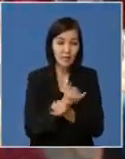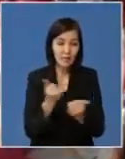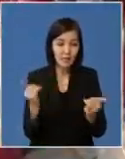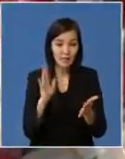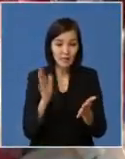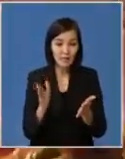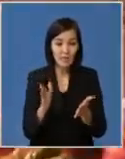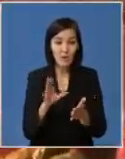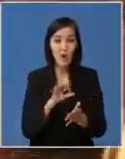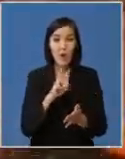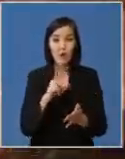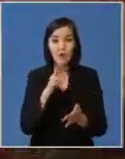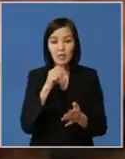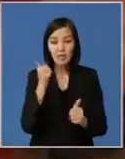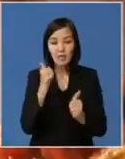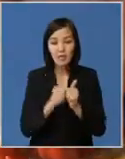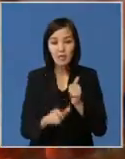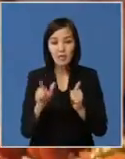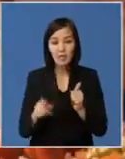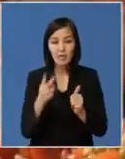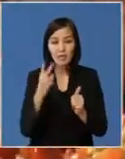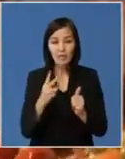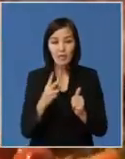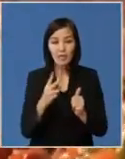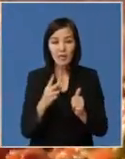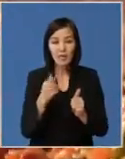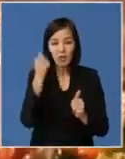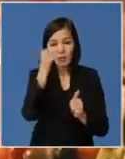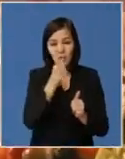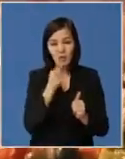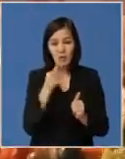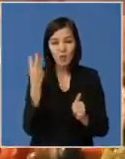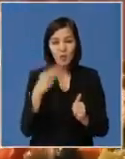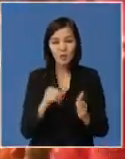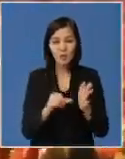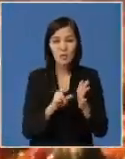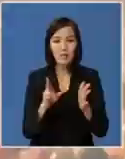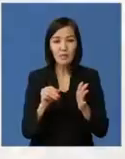сүйенсек, Оңтүстік Кореяның әр тұрғынына бір жылға 36 келі кимчхи қажет.